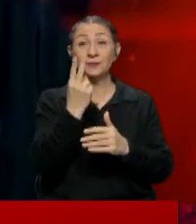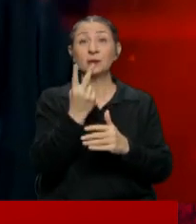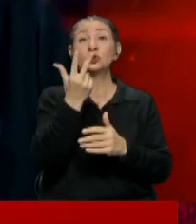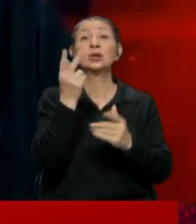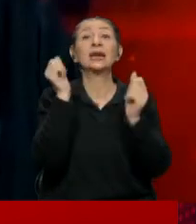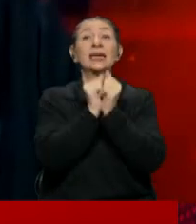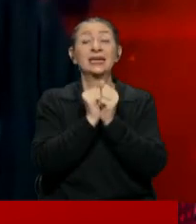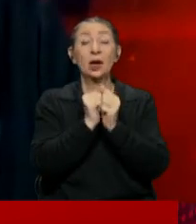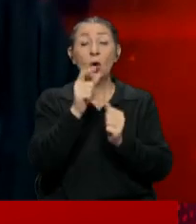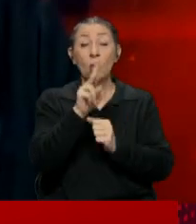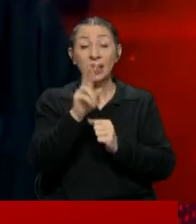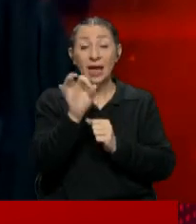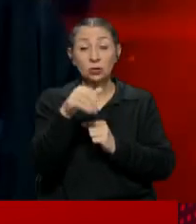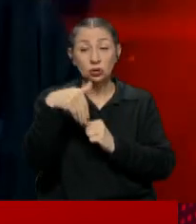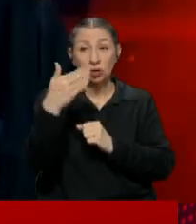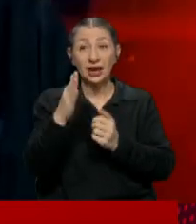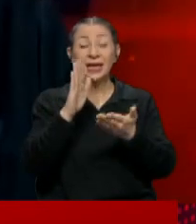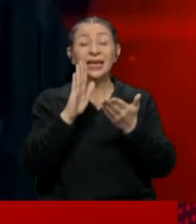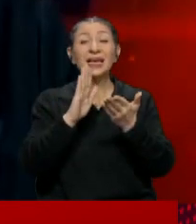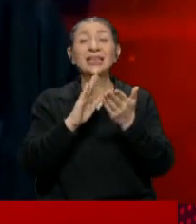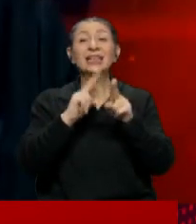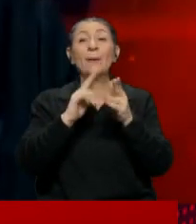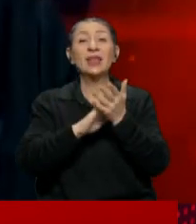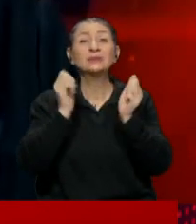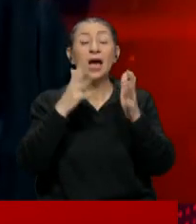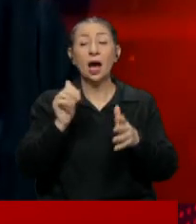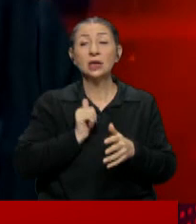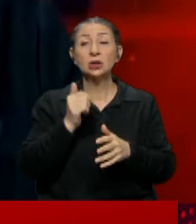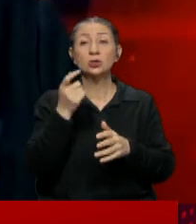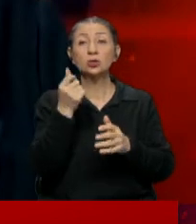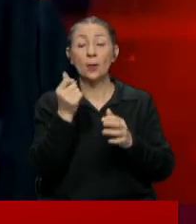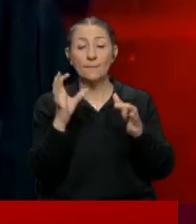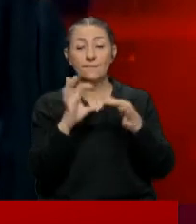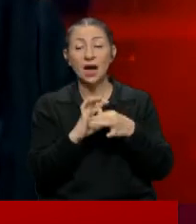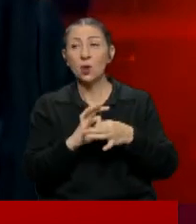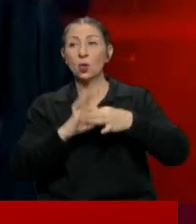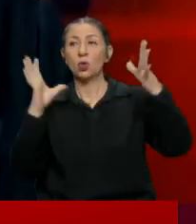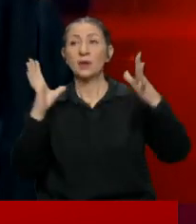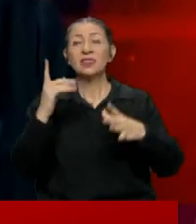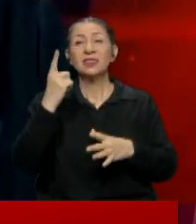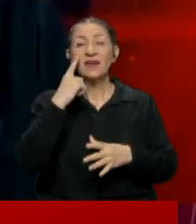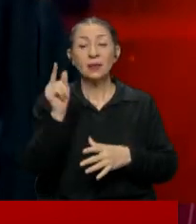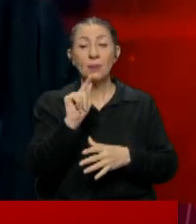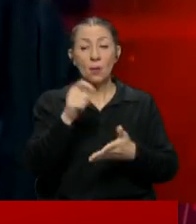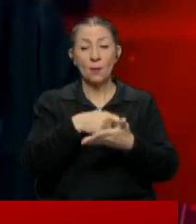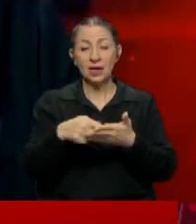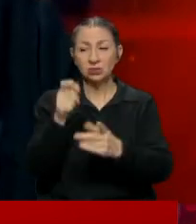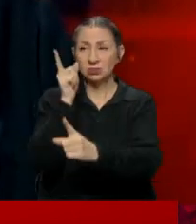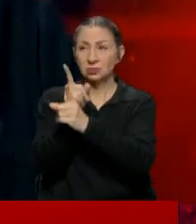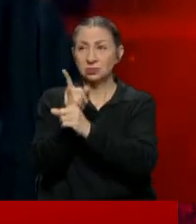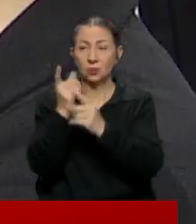7,5 katıydı. 12 Eylül'den sonra kıdem tazminatının asgari ücretle bağı koparıldı ve devlet memuru